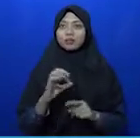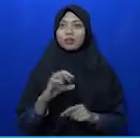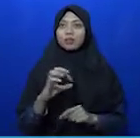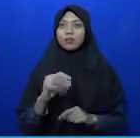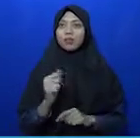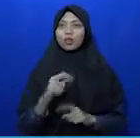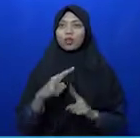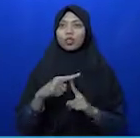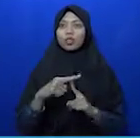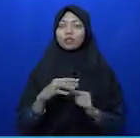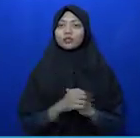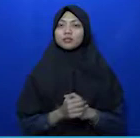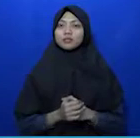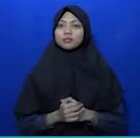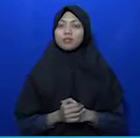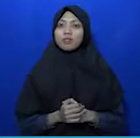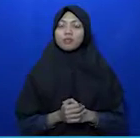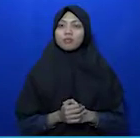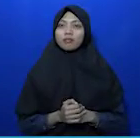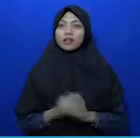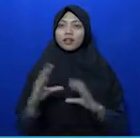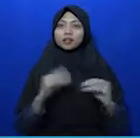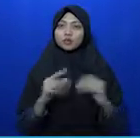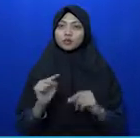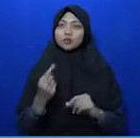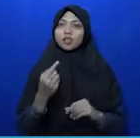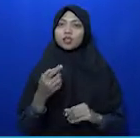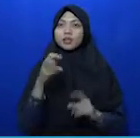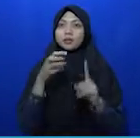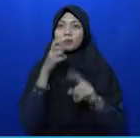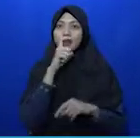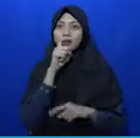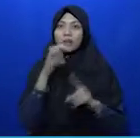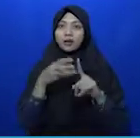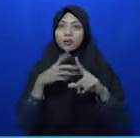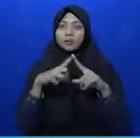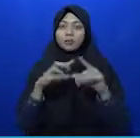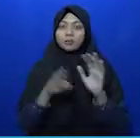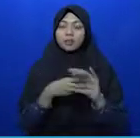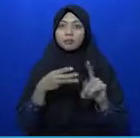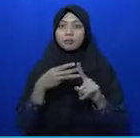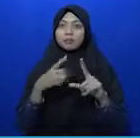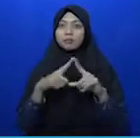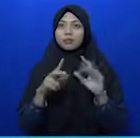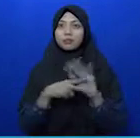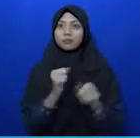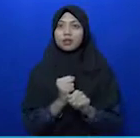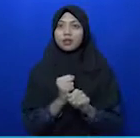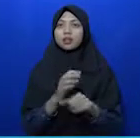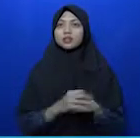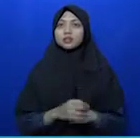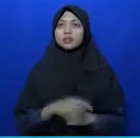akan berdiskusi dimulai dari Pak Bambang. Panggilnya Pak Bambang ya. Ini rambutnya sudah memutih ini